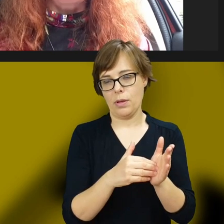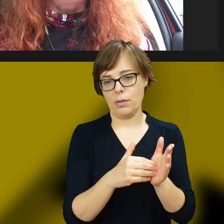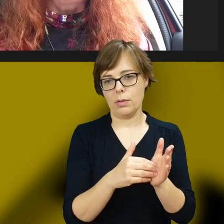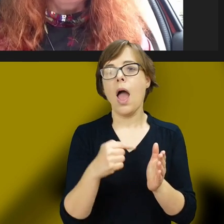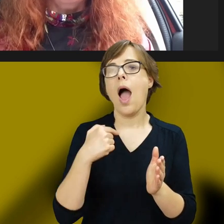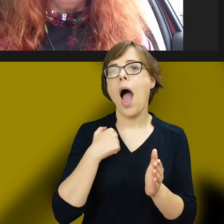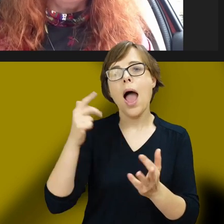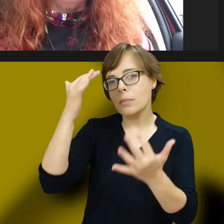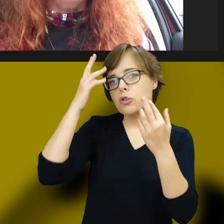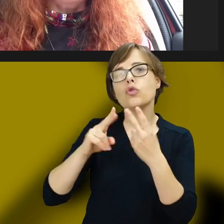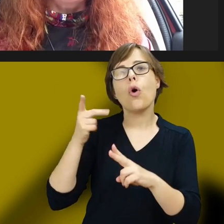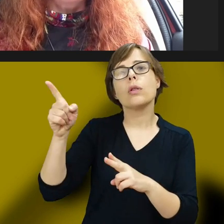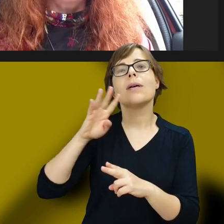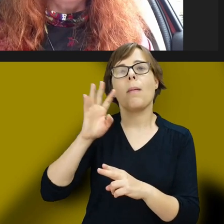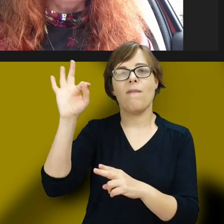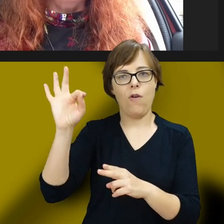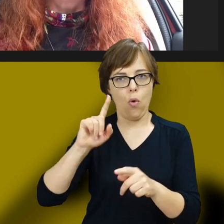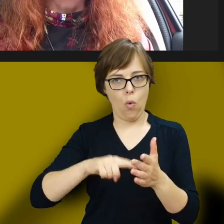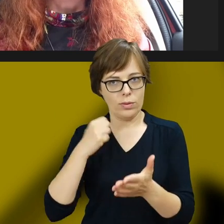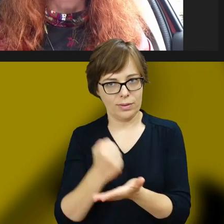amerykańską ustawą i